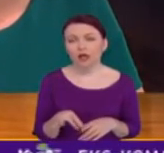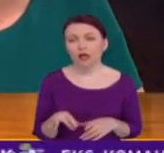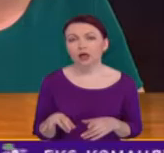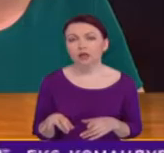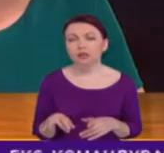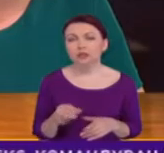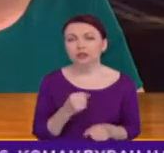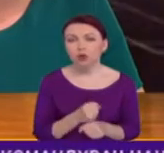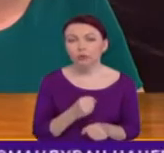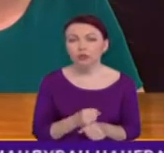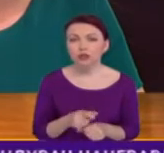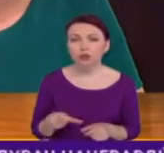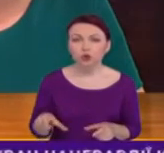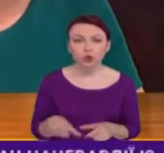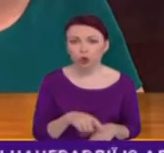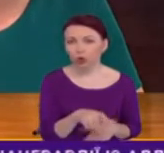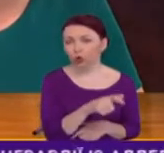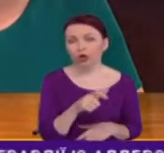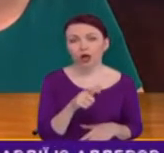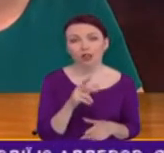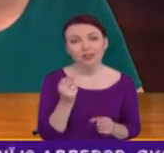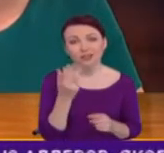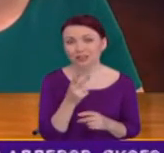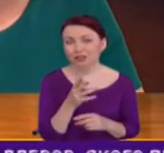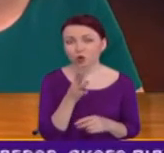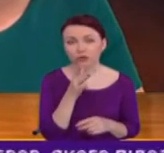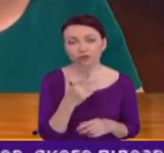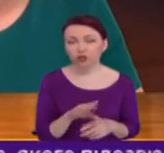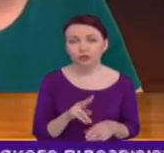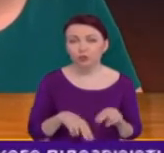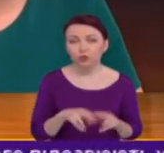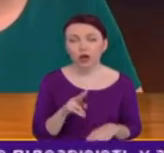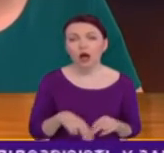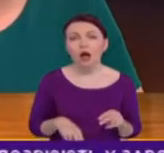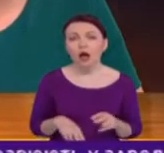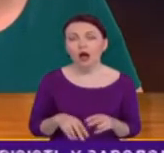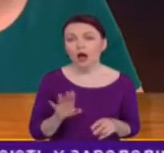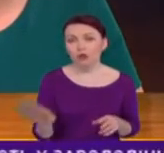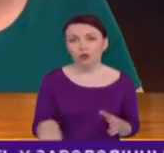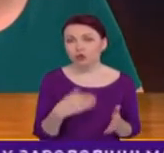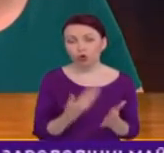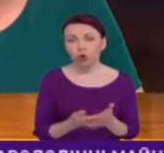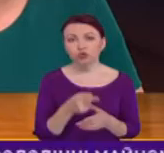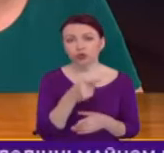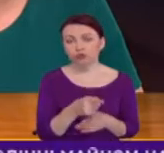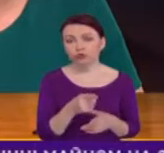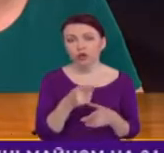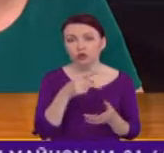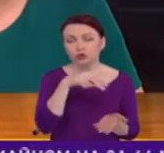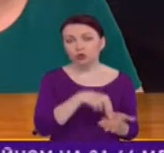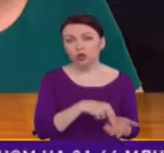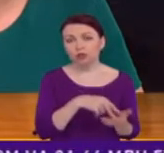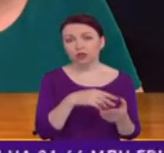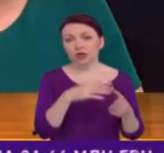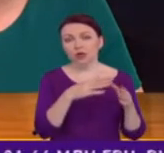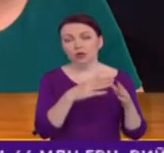і вже він 13 року там не будує. Але на транспортній розв'язці до цього часу стоять там розбиті ці павільйони